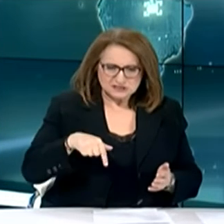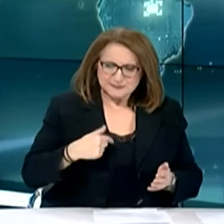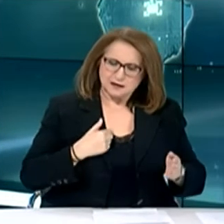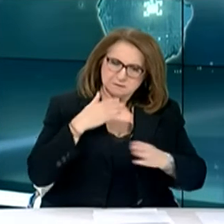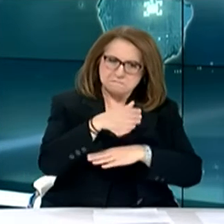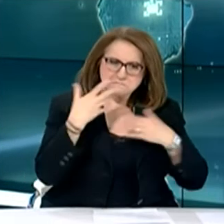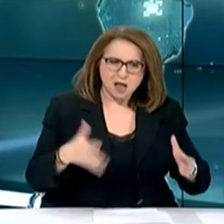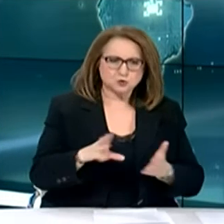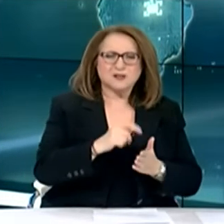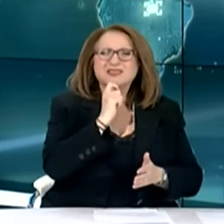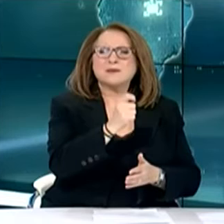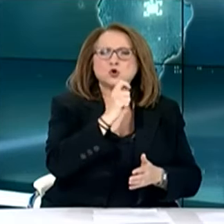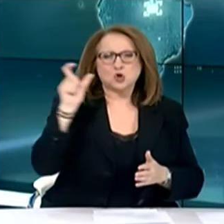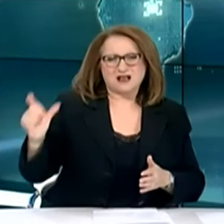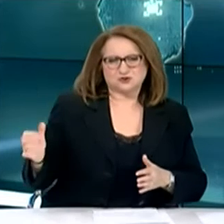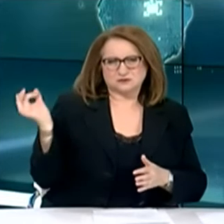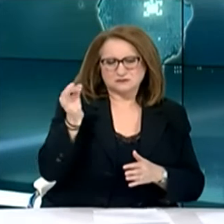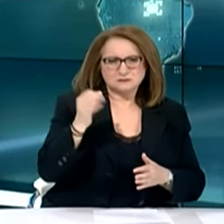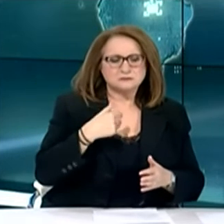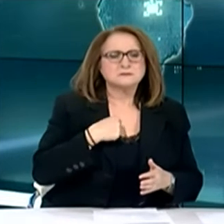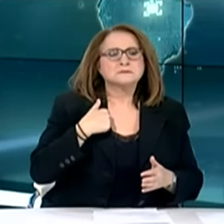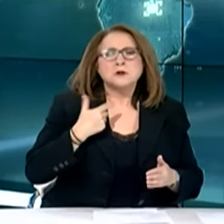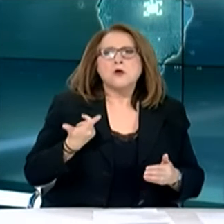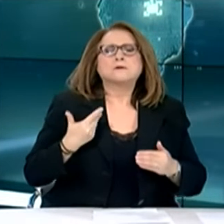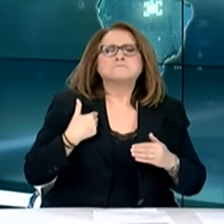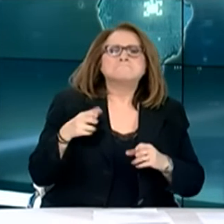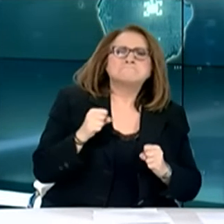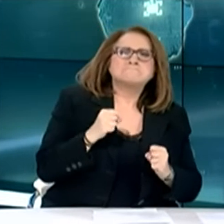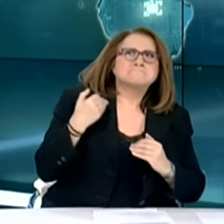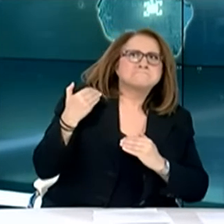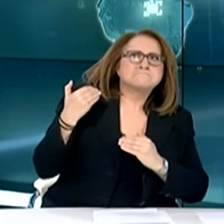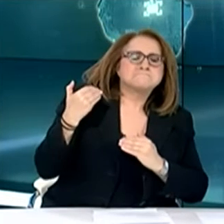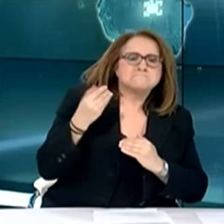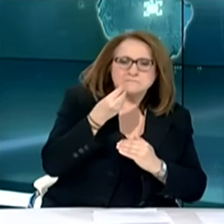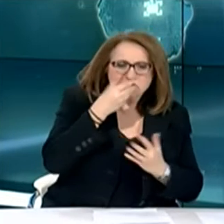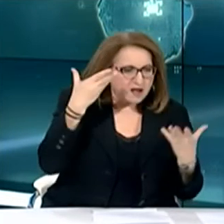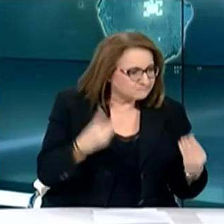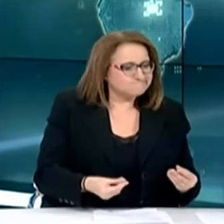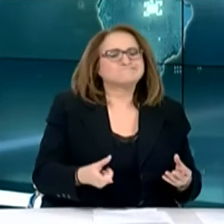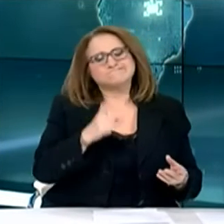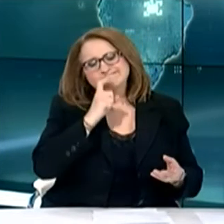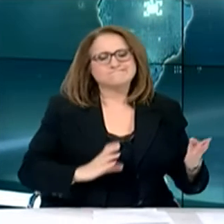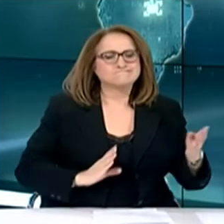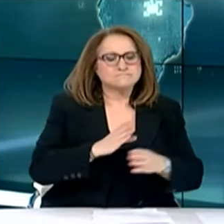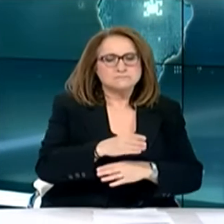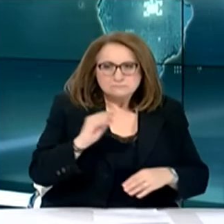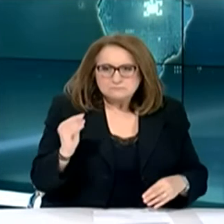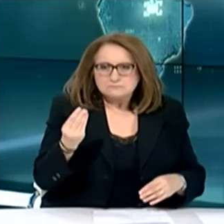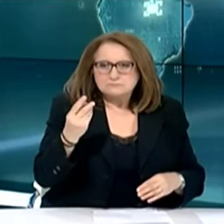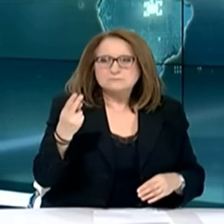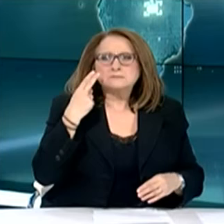σούπερ μάρκετ. Τι γινόταν, δεν μπορούσα να το αναβάλω άλλο. Είδα ηλικιωμένους ανθρώπους